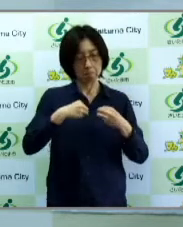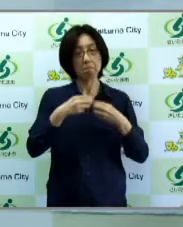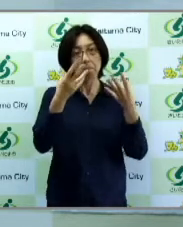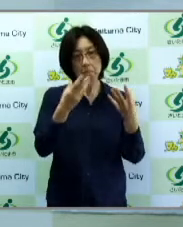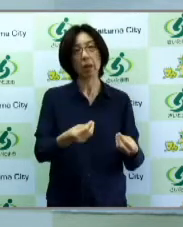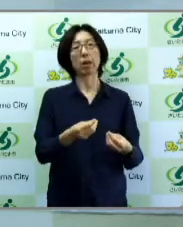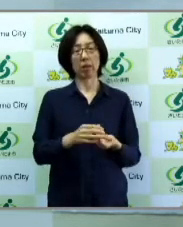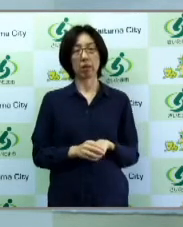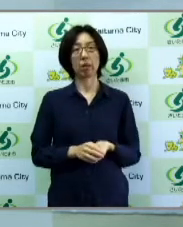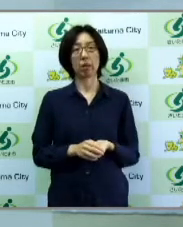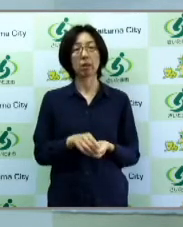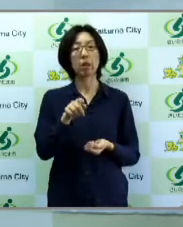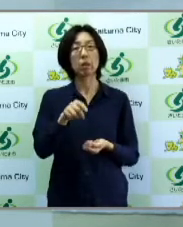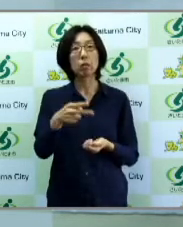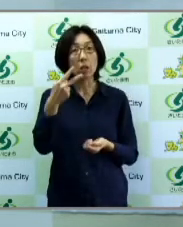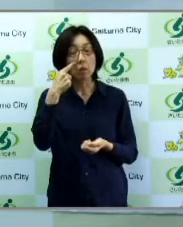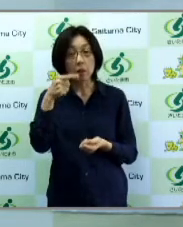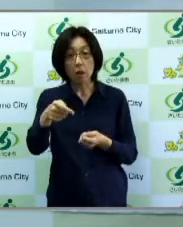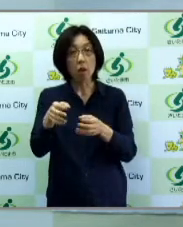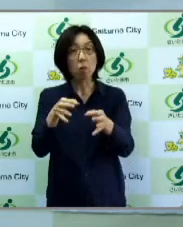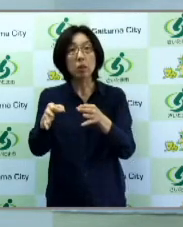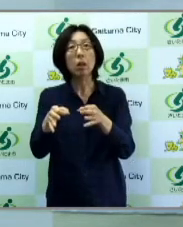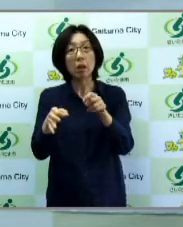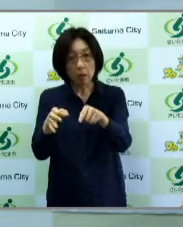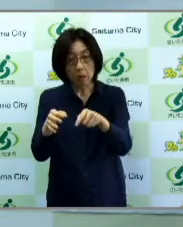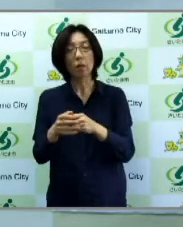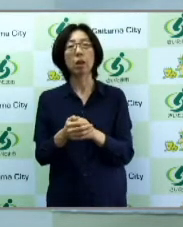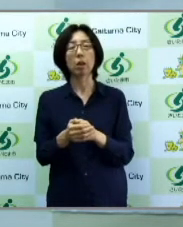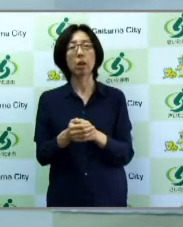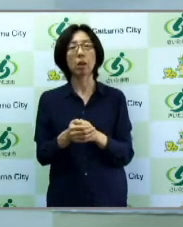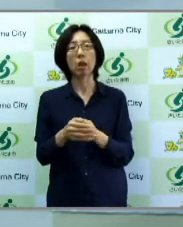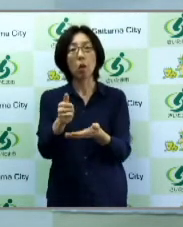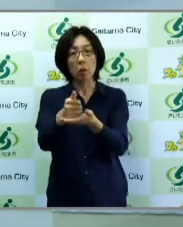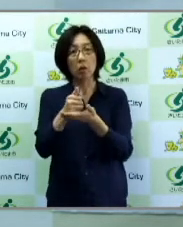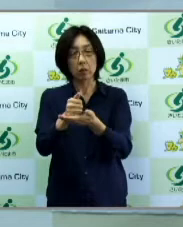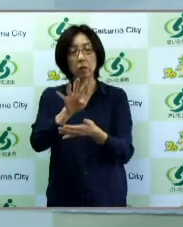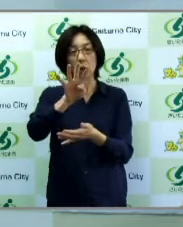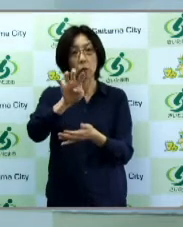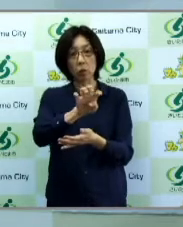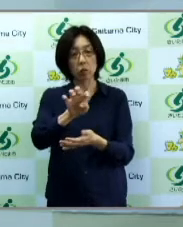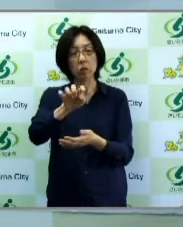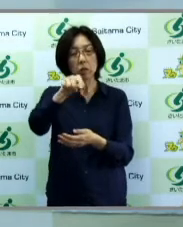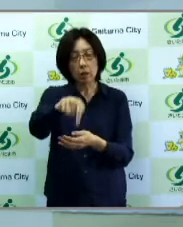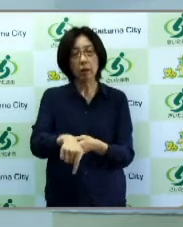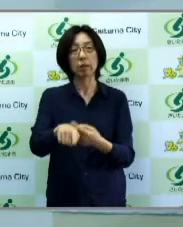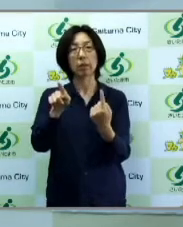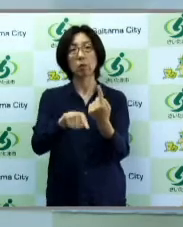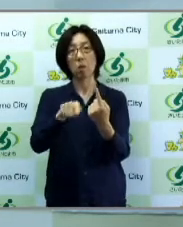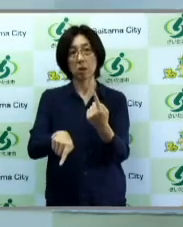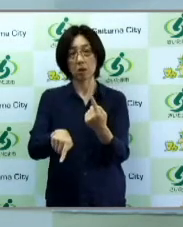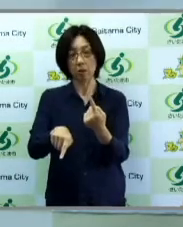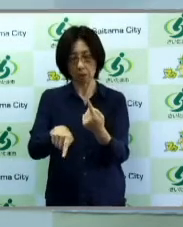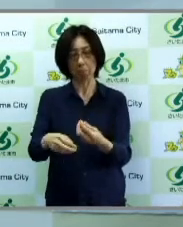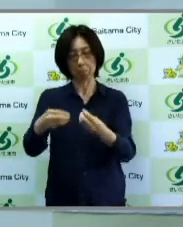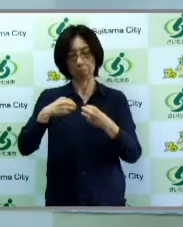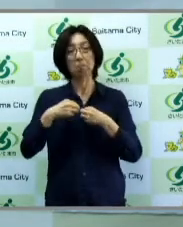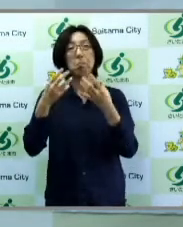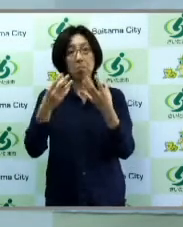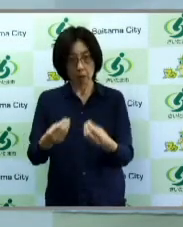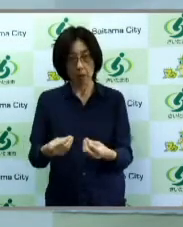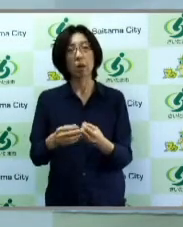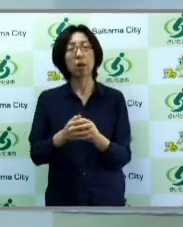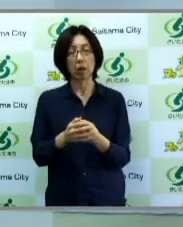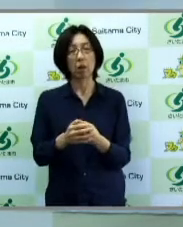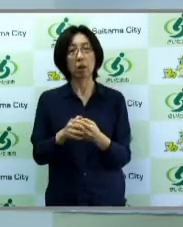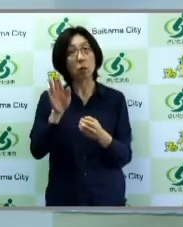。また2店目のキャバクラは対象となる40名のうち1名の陽性が判明しておりますが、店側と随時連